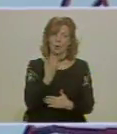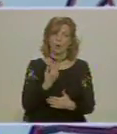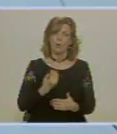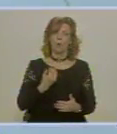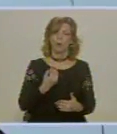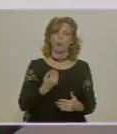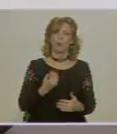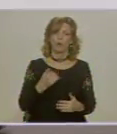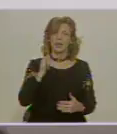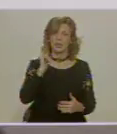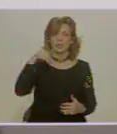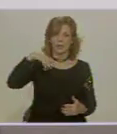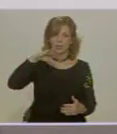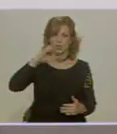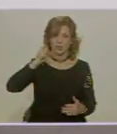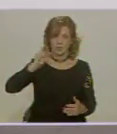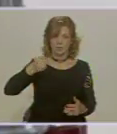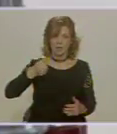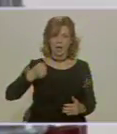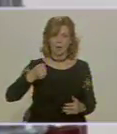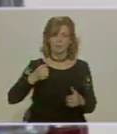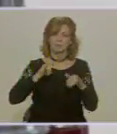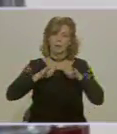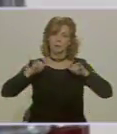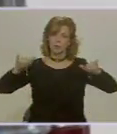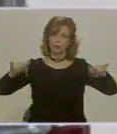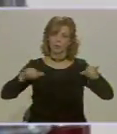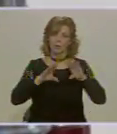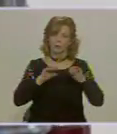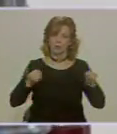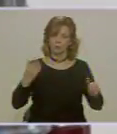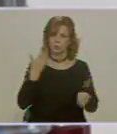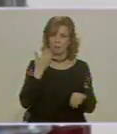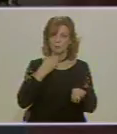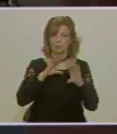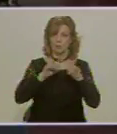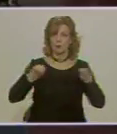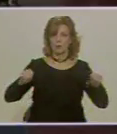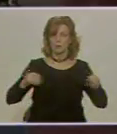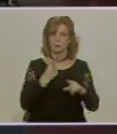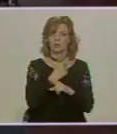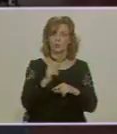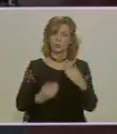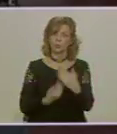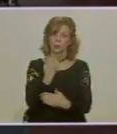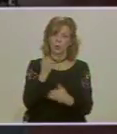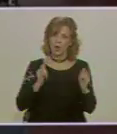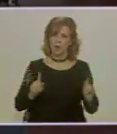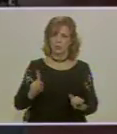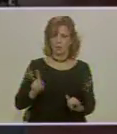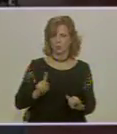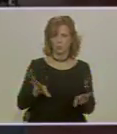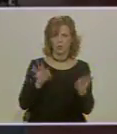INCESA, aria noastră s-a lărgit foarte mult, am învățat foarte multe lucruri noi, ceea ce nu prea găsim la noi